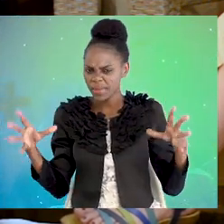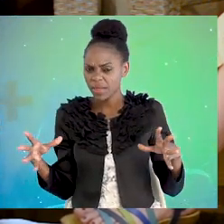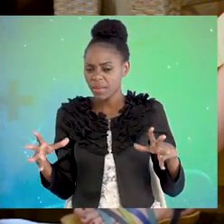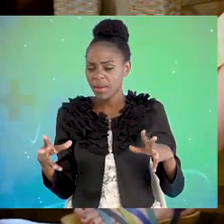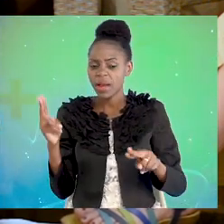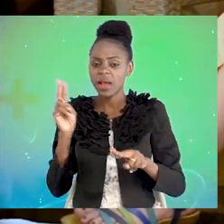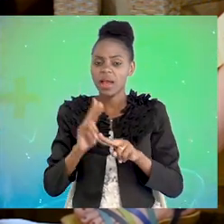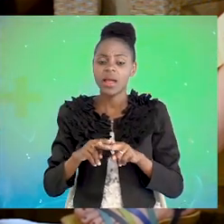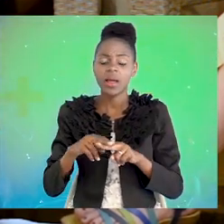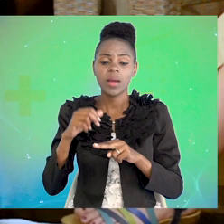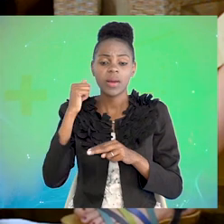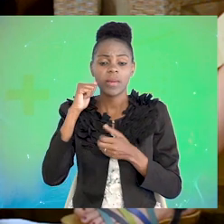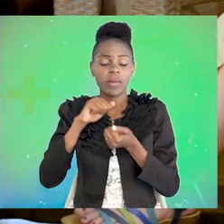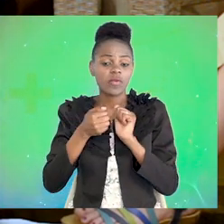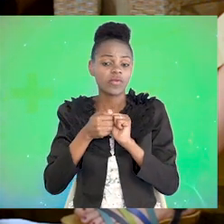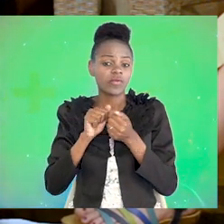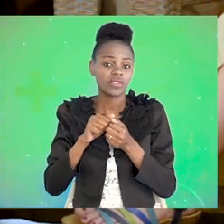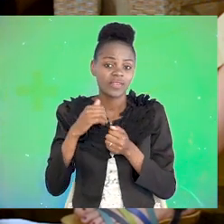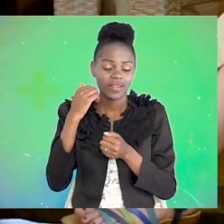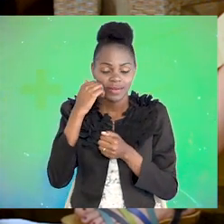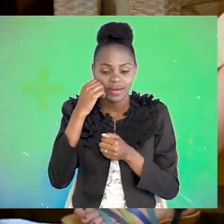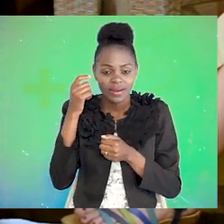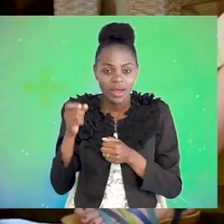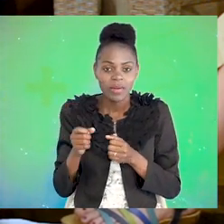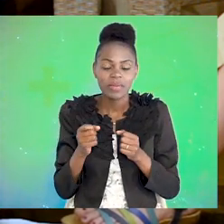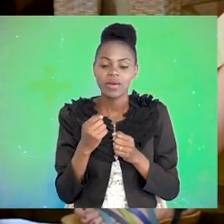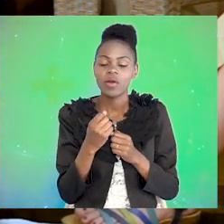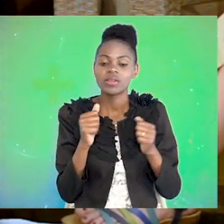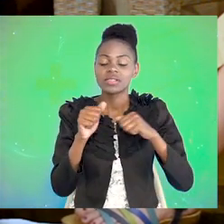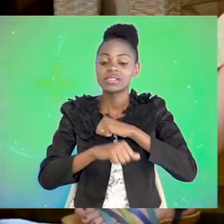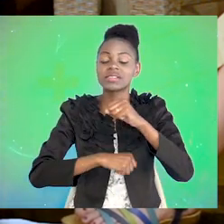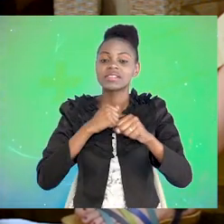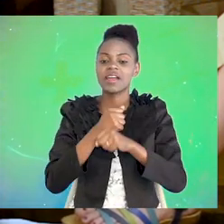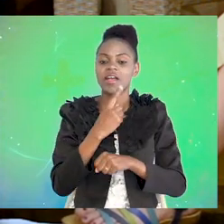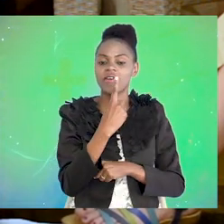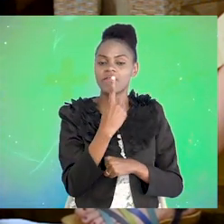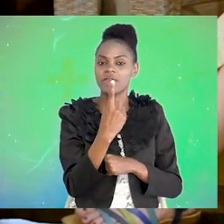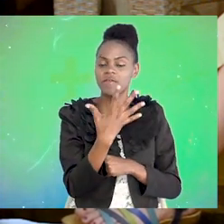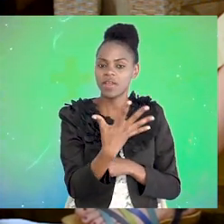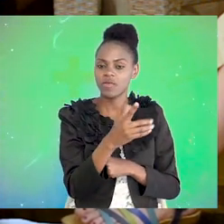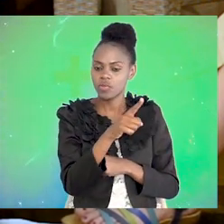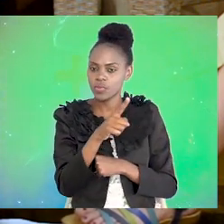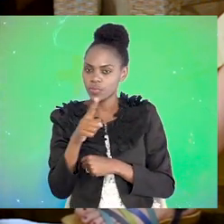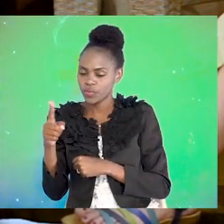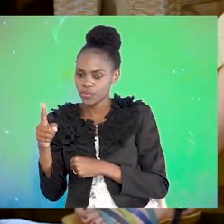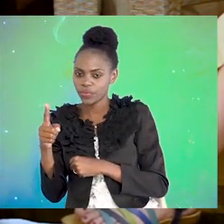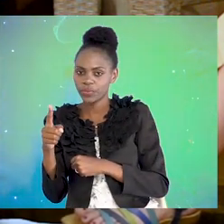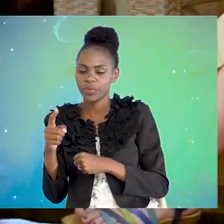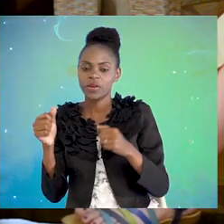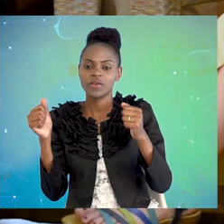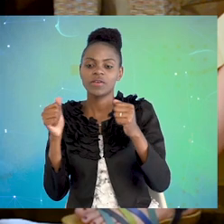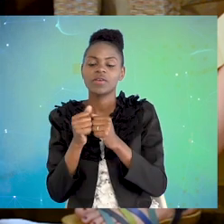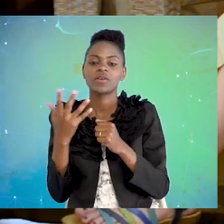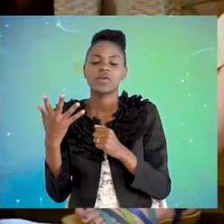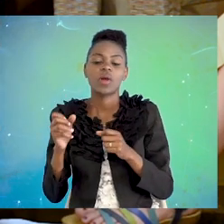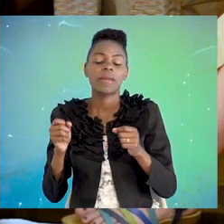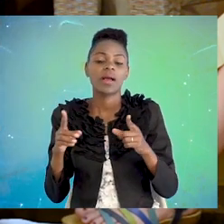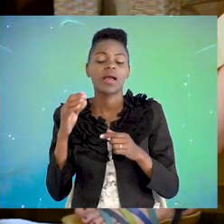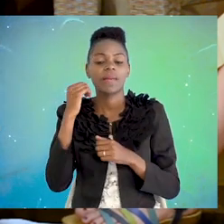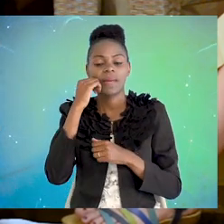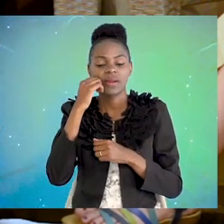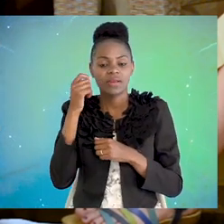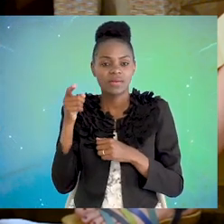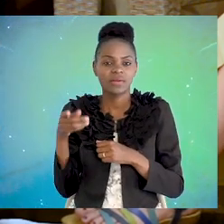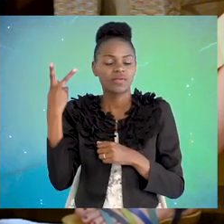amakaba juteze, foja ntendai. Ndano ambiga 5 years, kufika 15 years. Nda mene amakala kwa mbili majuteze, foja ntendai